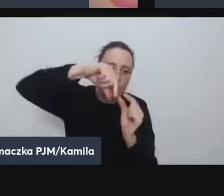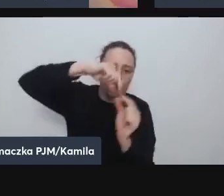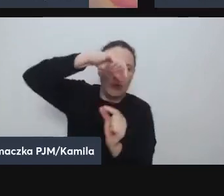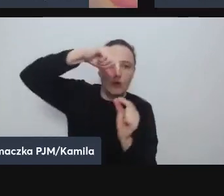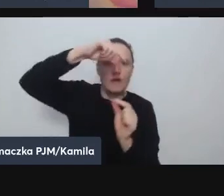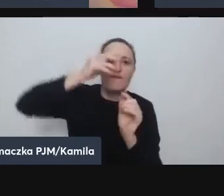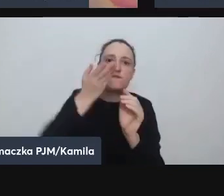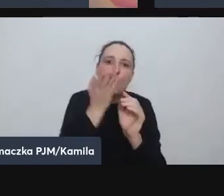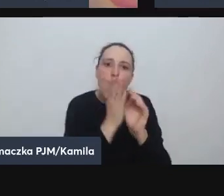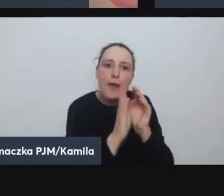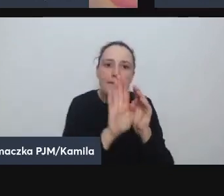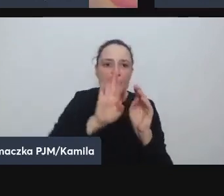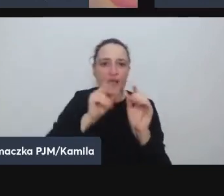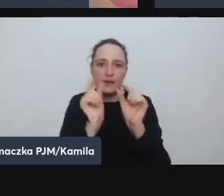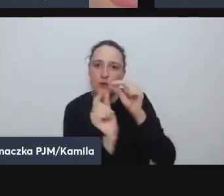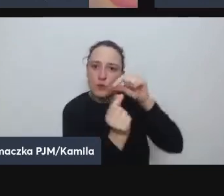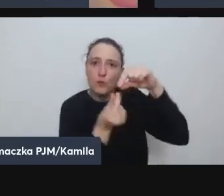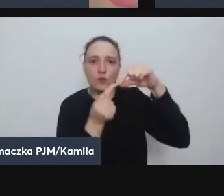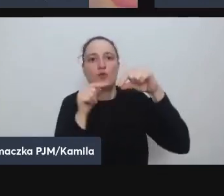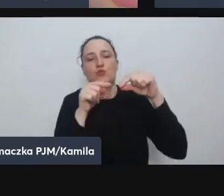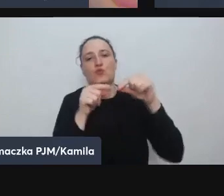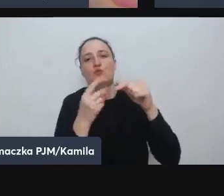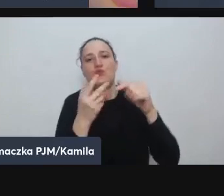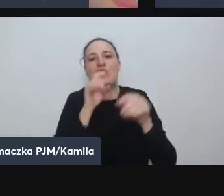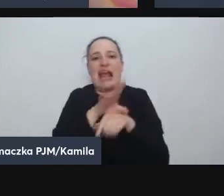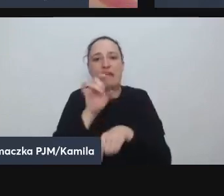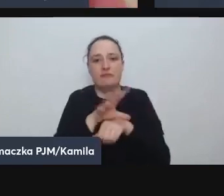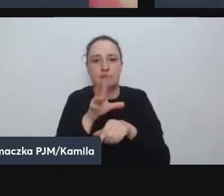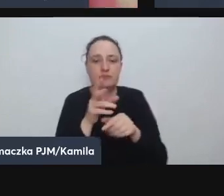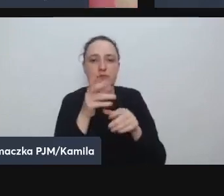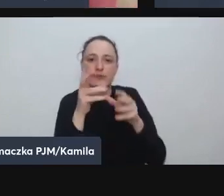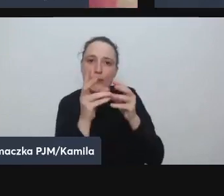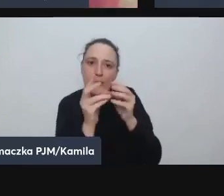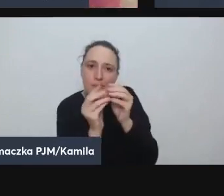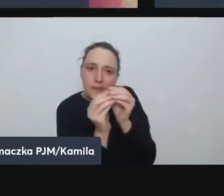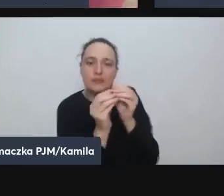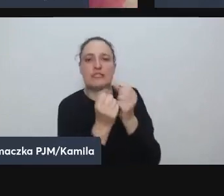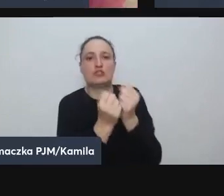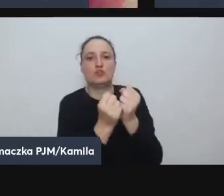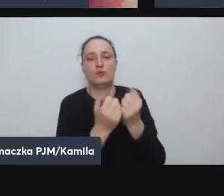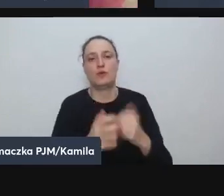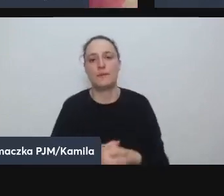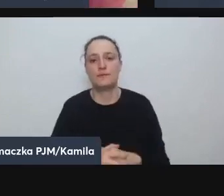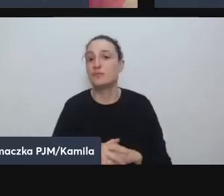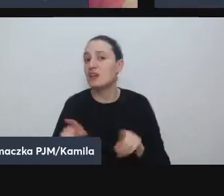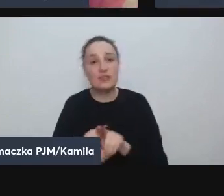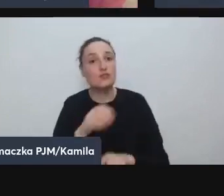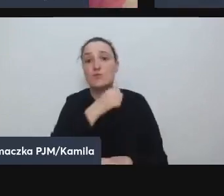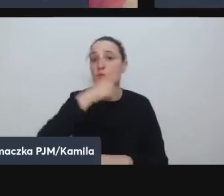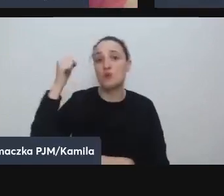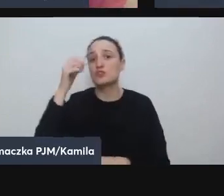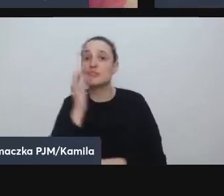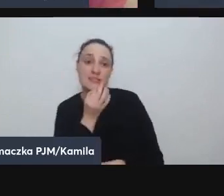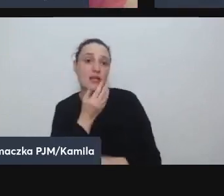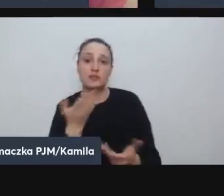super i dla młodszych, i dla starszych według mnie, bo rzeczywiście no nie, często znowu wrócę trochę do tego, że nie mamy... Kobiety,